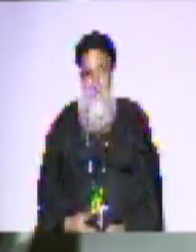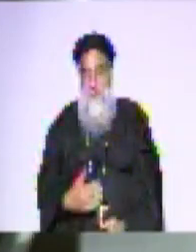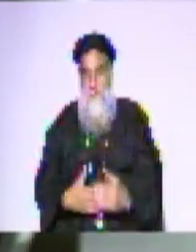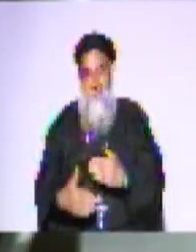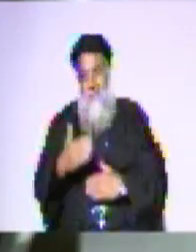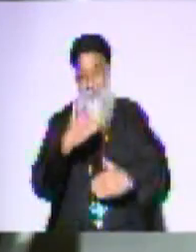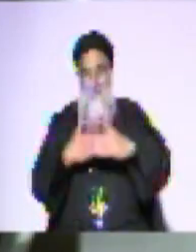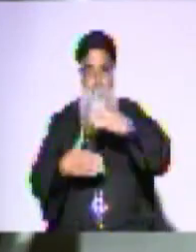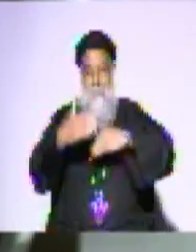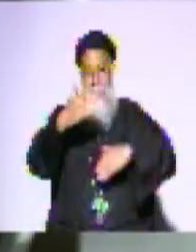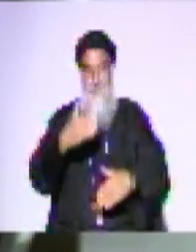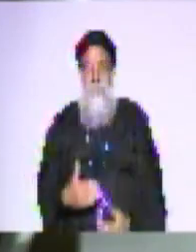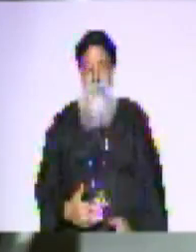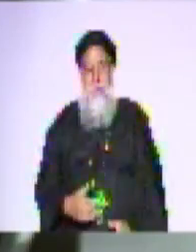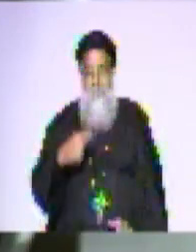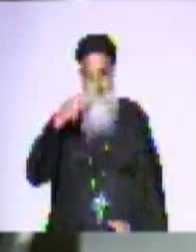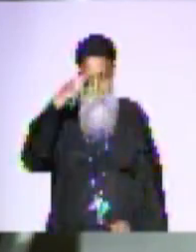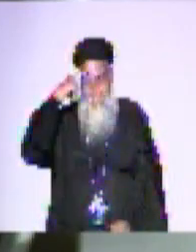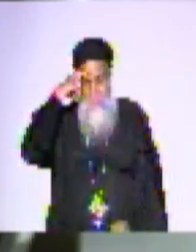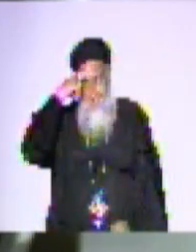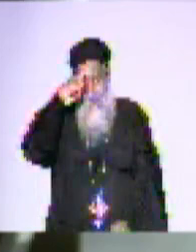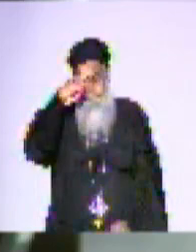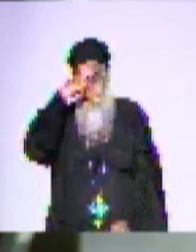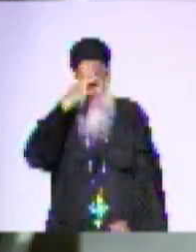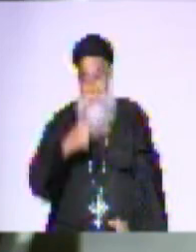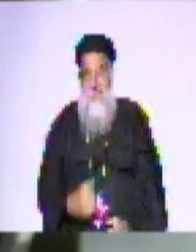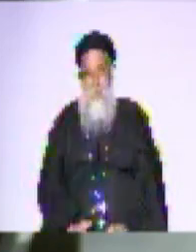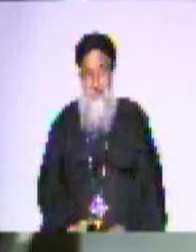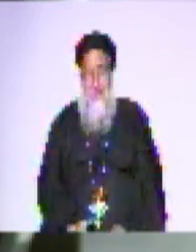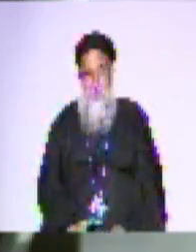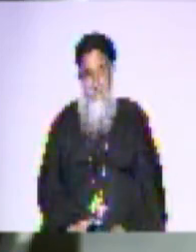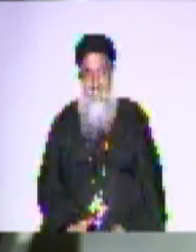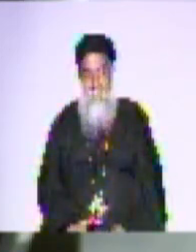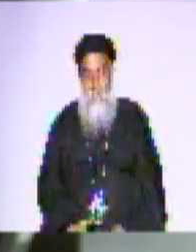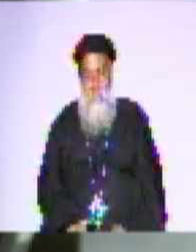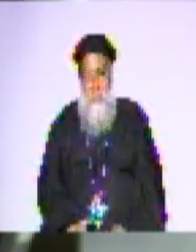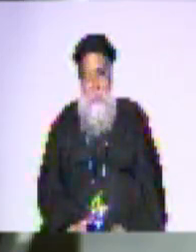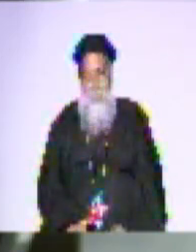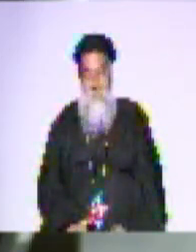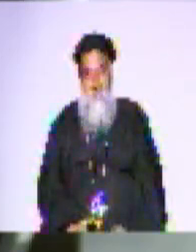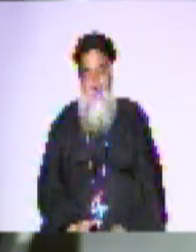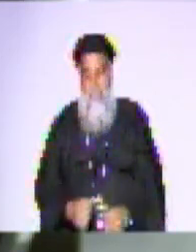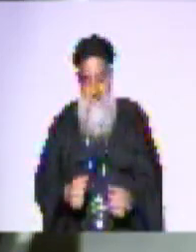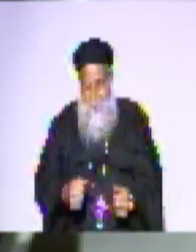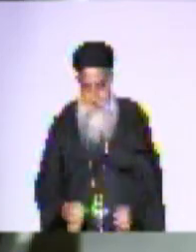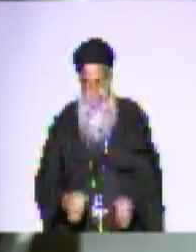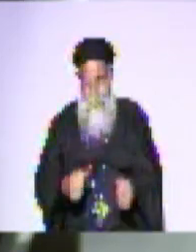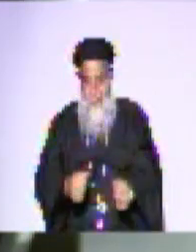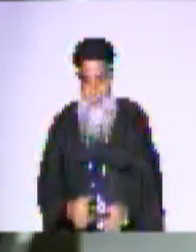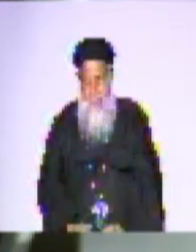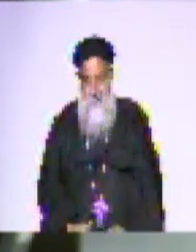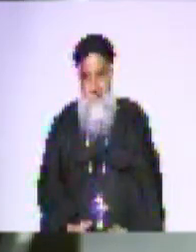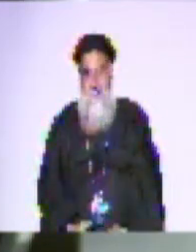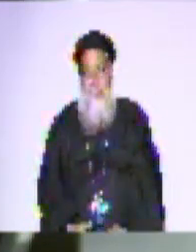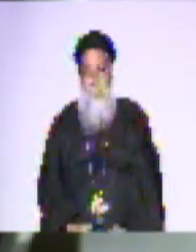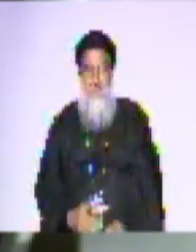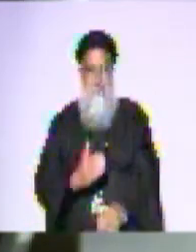كبرت دلوقتي بيبقى صعب، مش قصدي مني يعني المطنيات صعب، لاني طبعا عندي تعب في